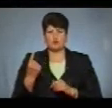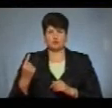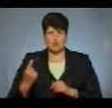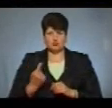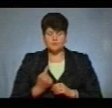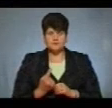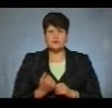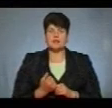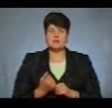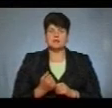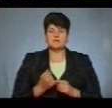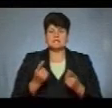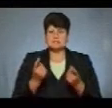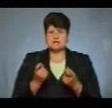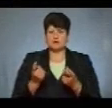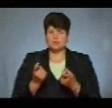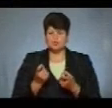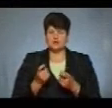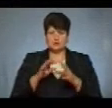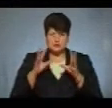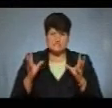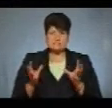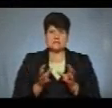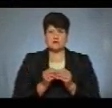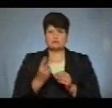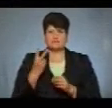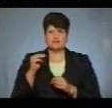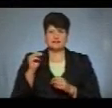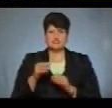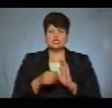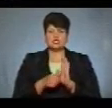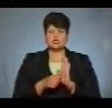поліцейському. Нас залучено загалом